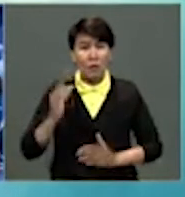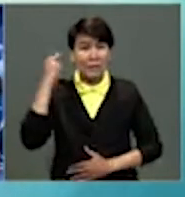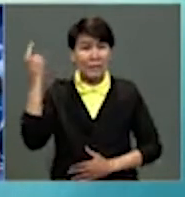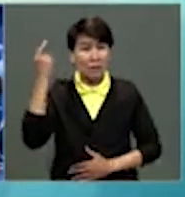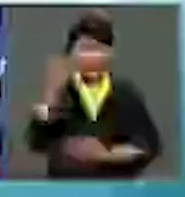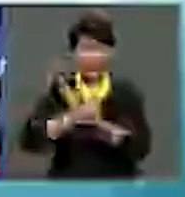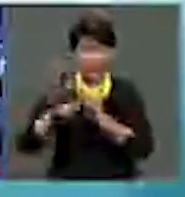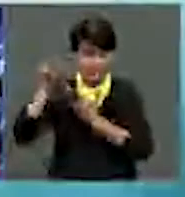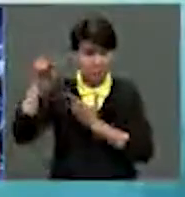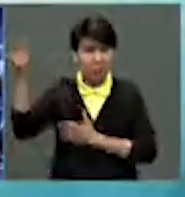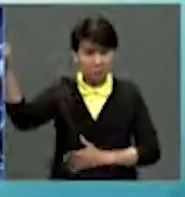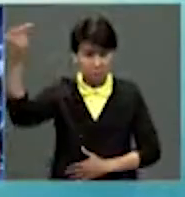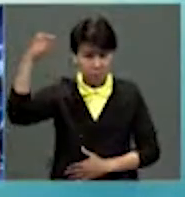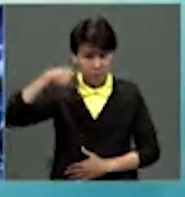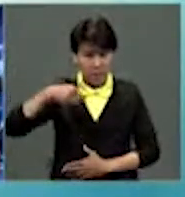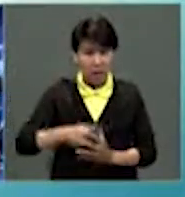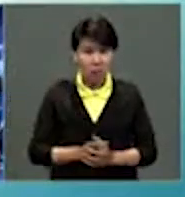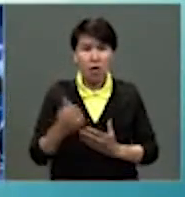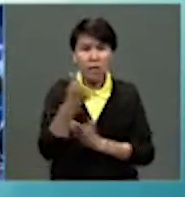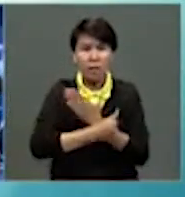เปอร์เซ็นต์ส่วนใหญ่สนับสนุนครับนี่ก็คือเรื่องที่ดีนะครับก็คนไทยต่างช่วยกันแล้วถ้าบอกว่าเอาคนไทยออกมากับมาจากเอิ่มนะต้องเที่ยวมาจากต่างประเทศล่ะสนับสนุนไหมก็คือTowerบับเบิ้ลอ่ะที่เราคุยกันปรากฏว่า